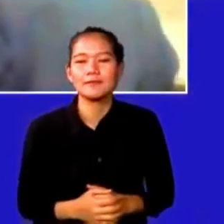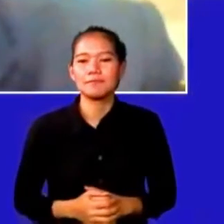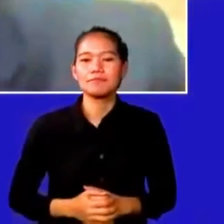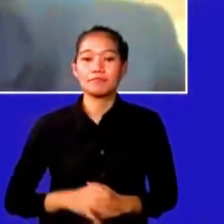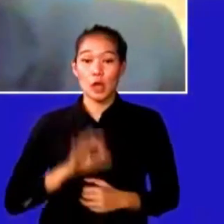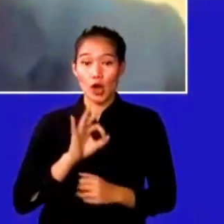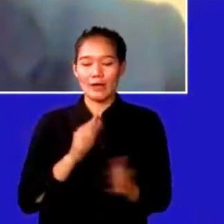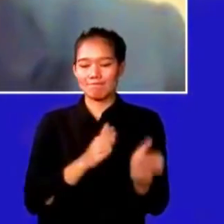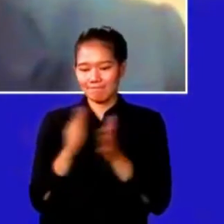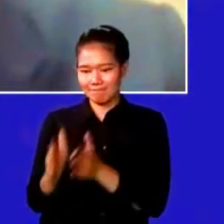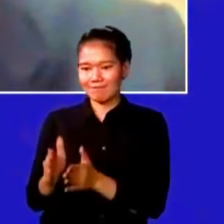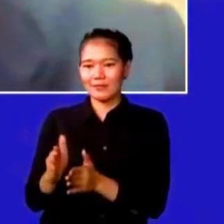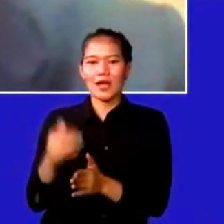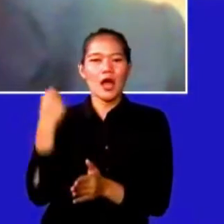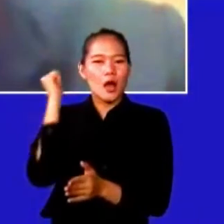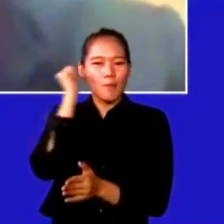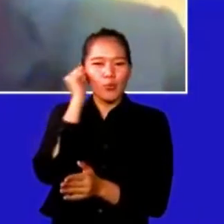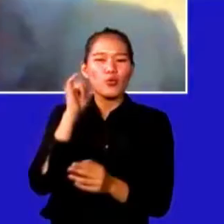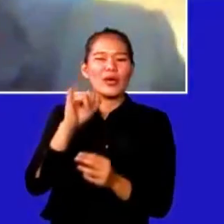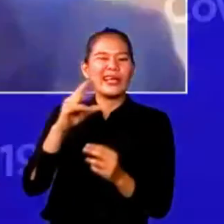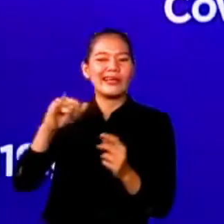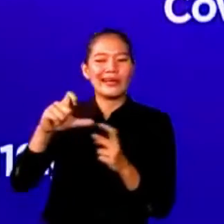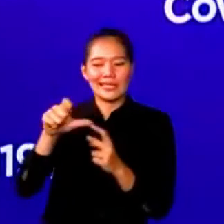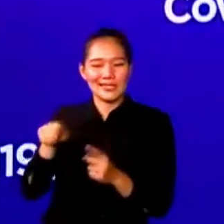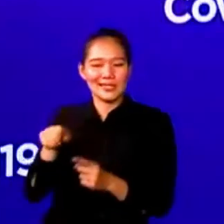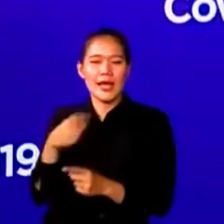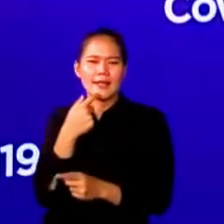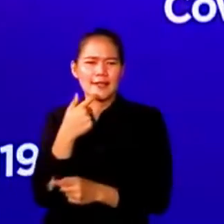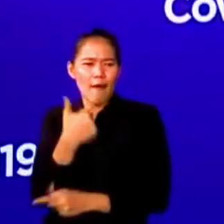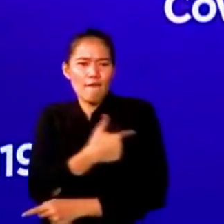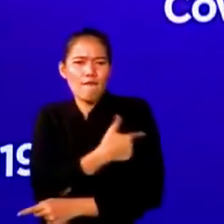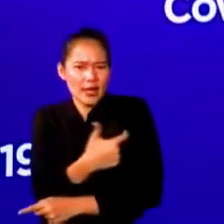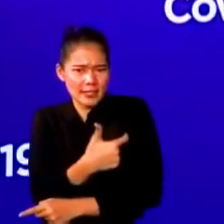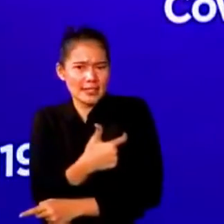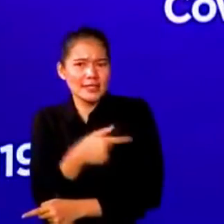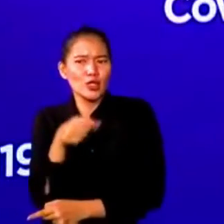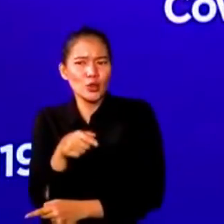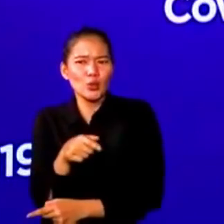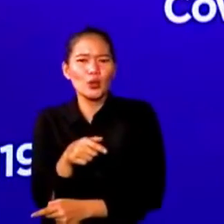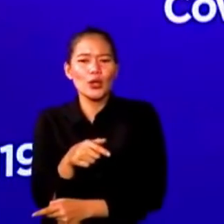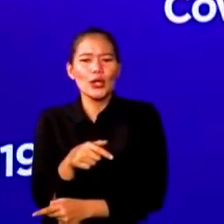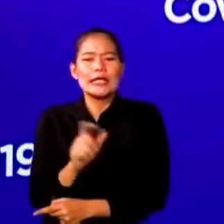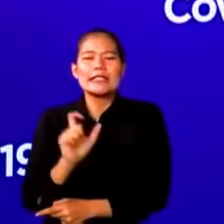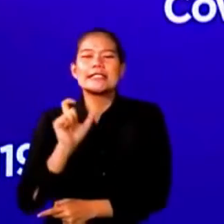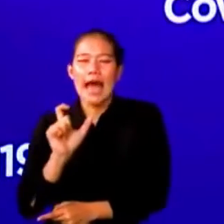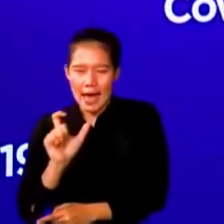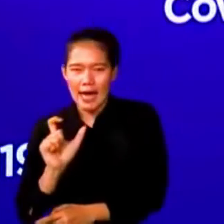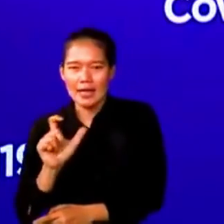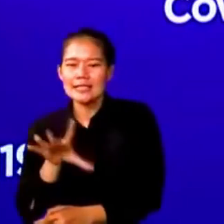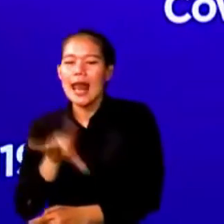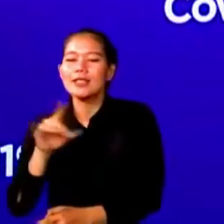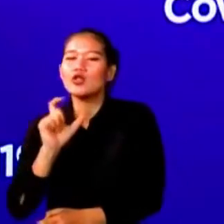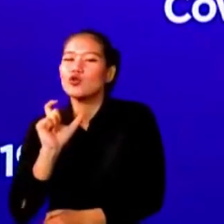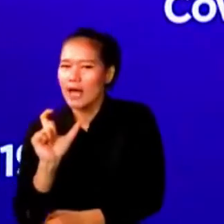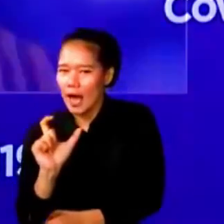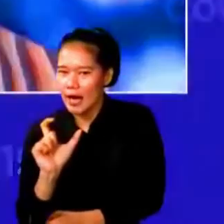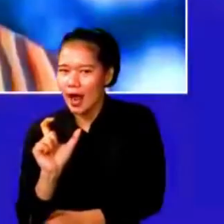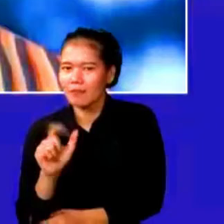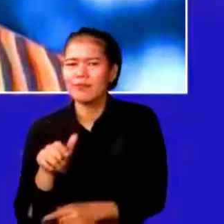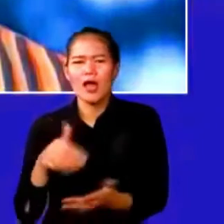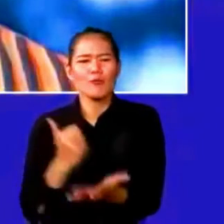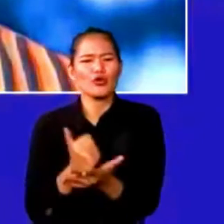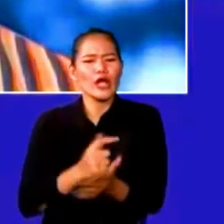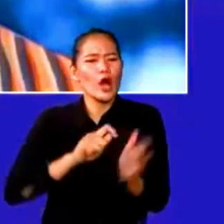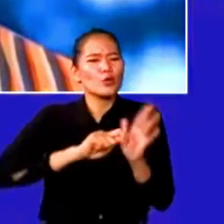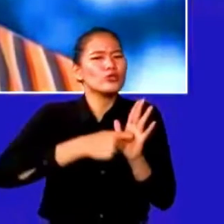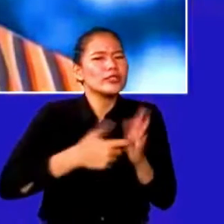Baik saya kembali ke profil retrovirus inikan vaksin cuma merupakan salah satu langkah ya dalam mengendalikan pada terjadi